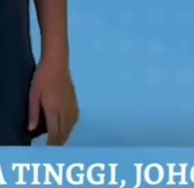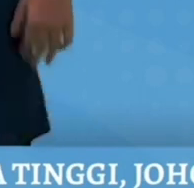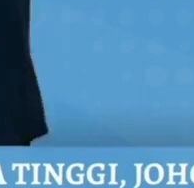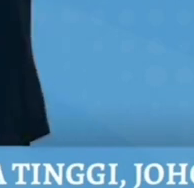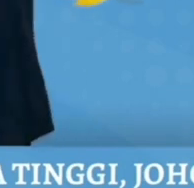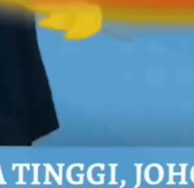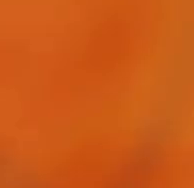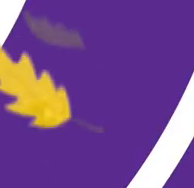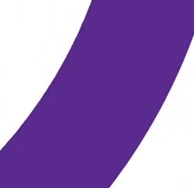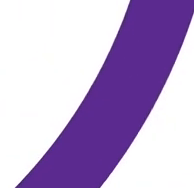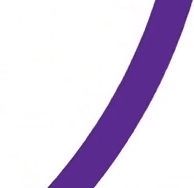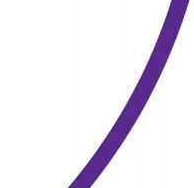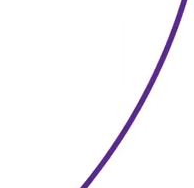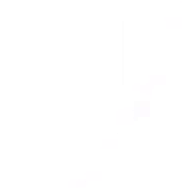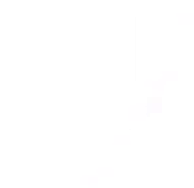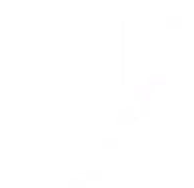haiwan yang serupa.